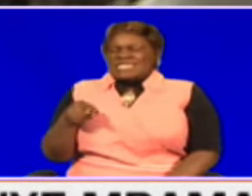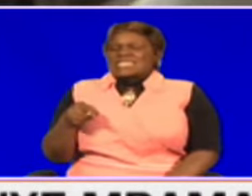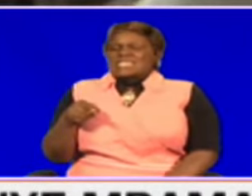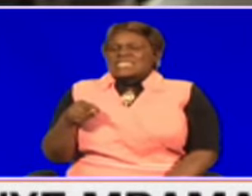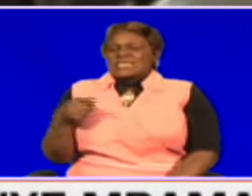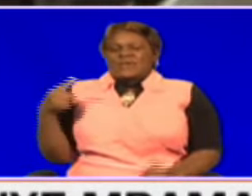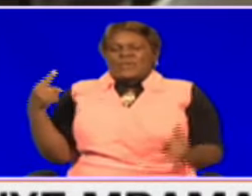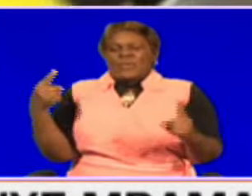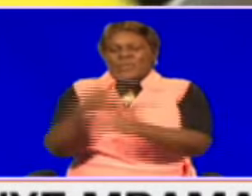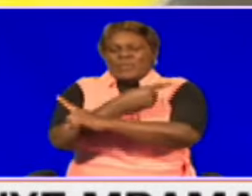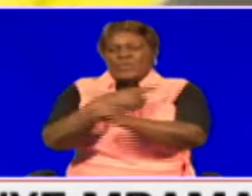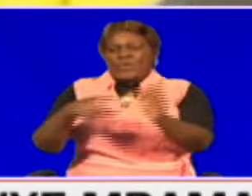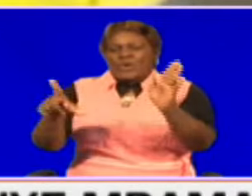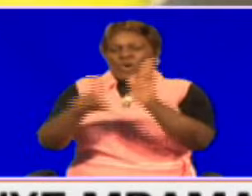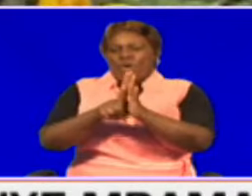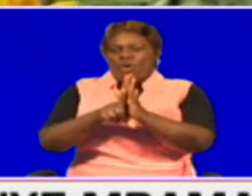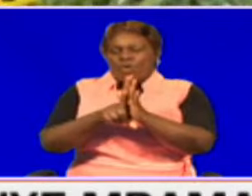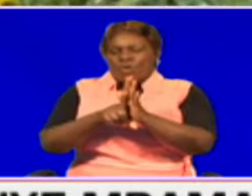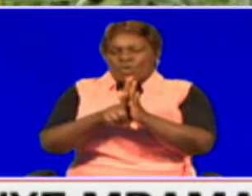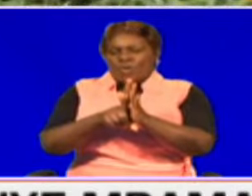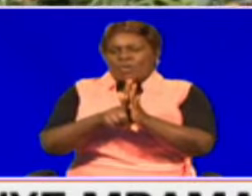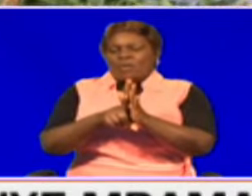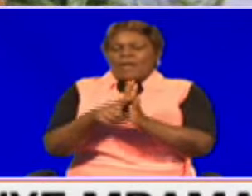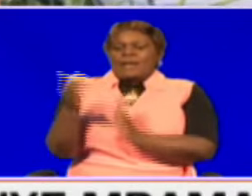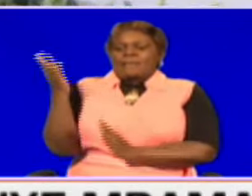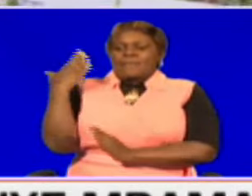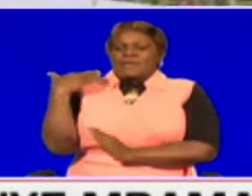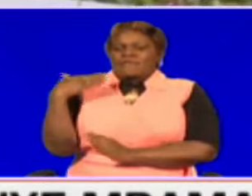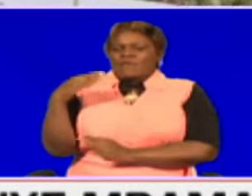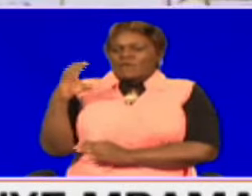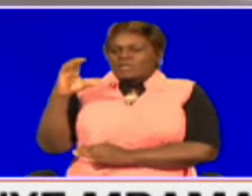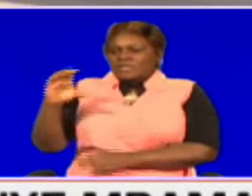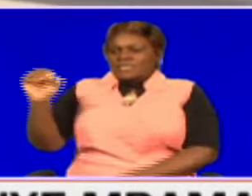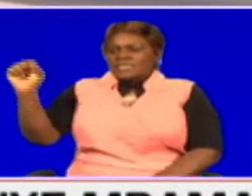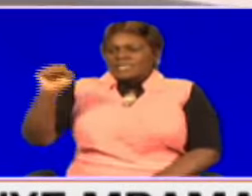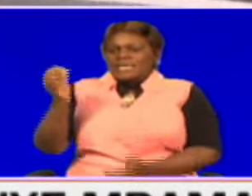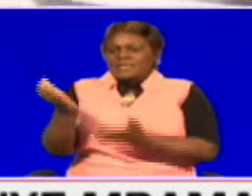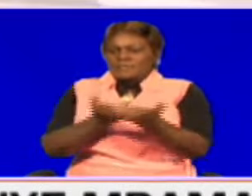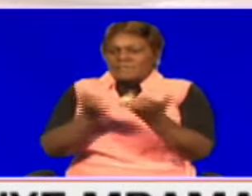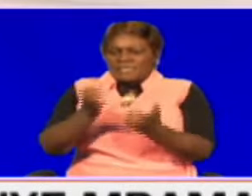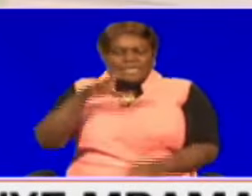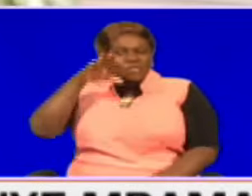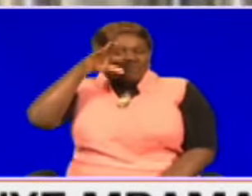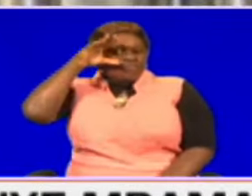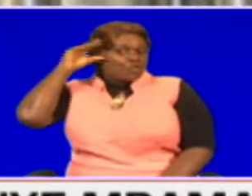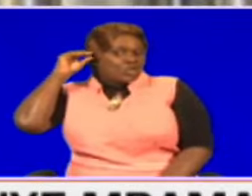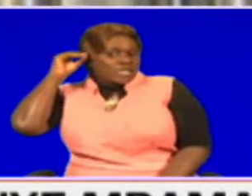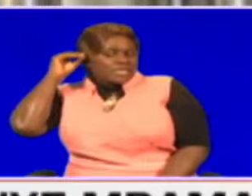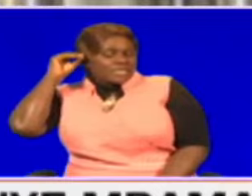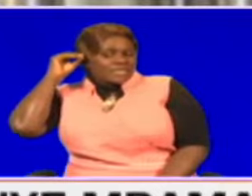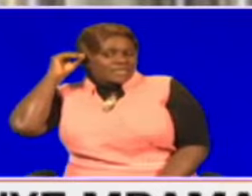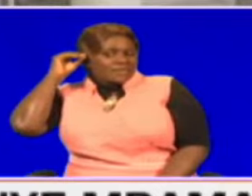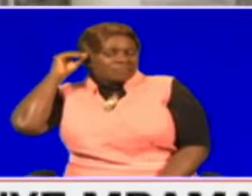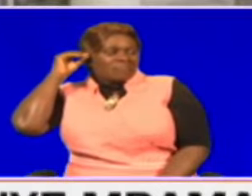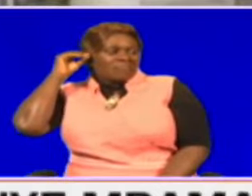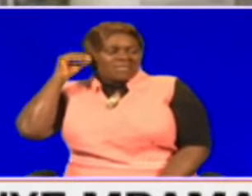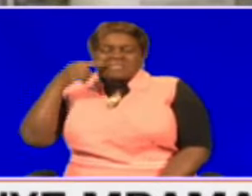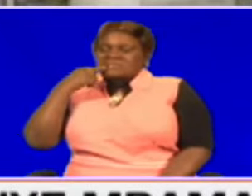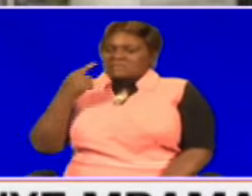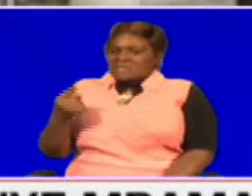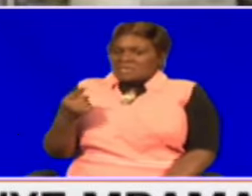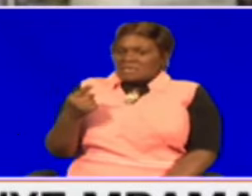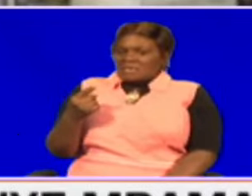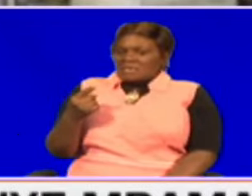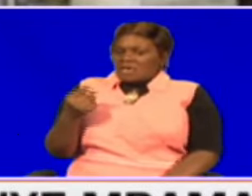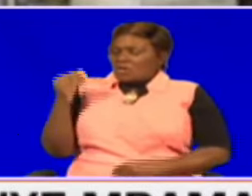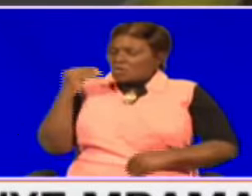ni kinyume na sheria za ununuzi. Aliyekuwa waziri wa biashara wa wakati huo Moses Kuria, hata hivyo, alidai kuwa